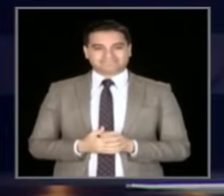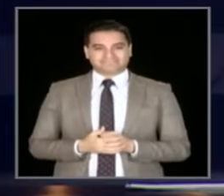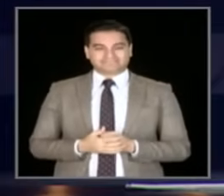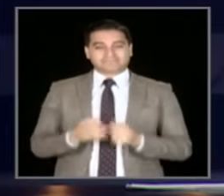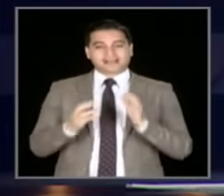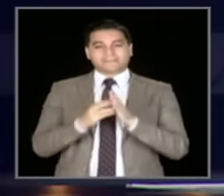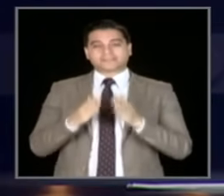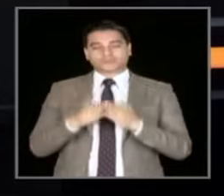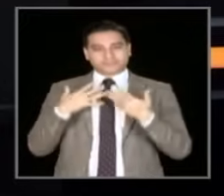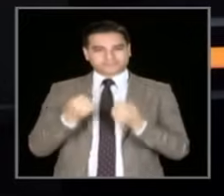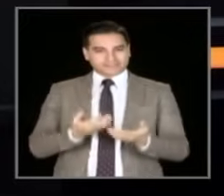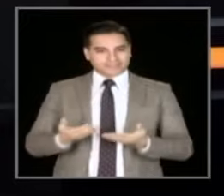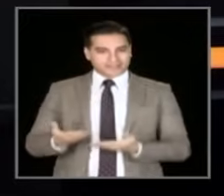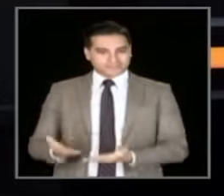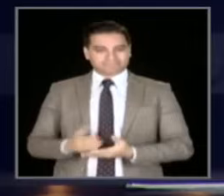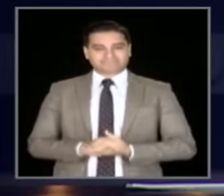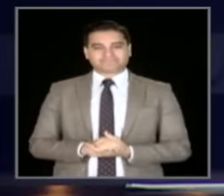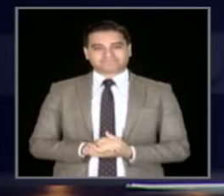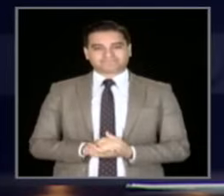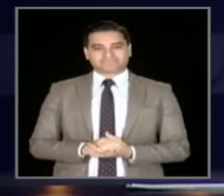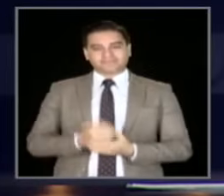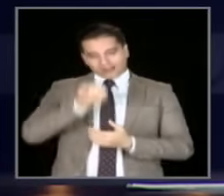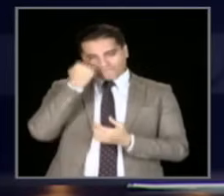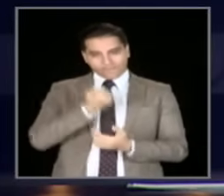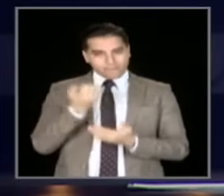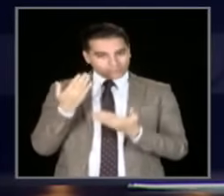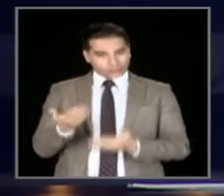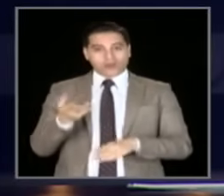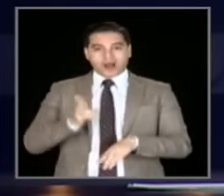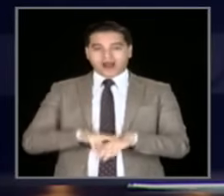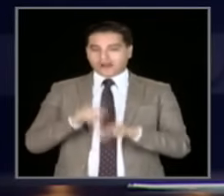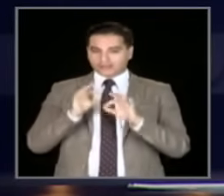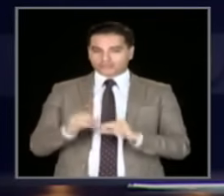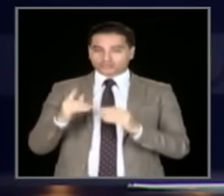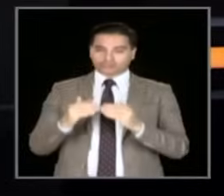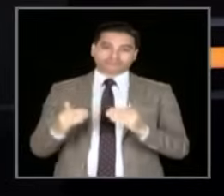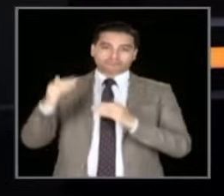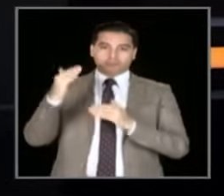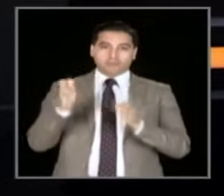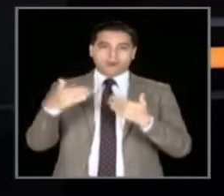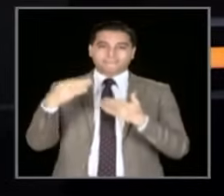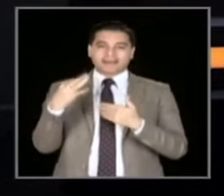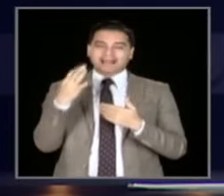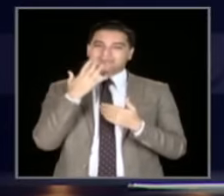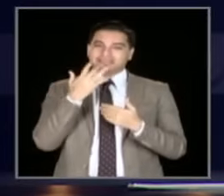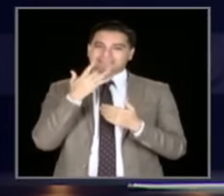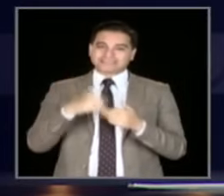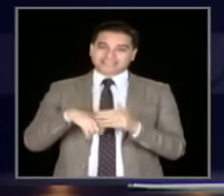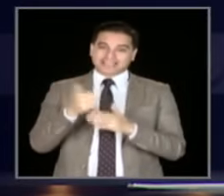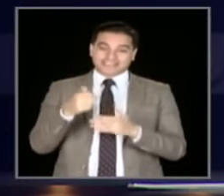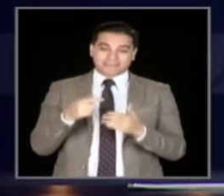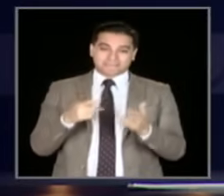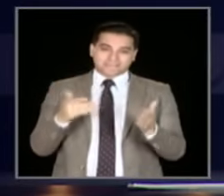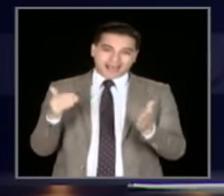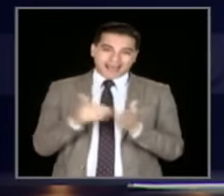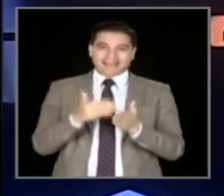جامعه السويس الحمد لله على السلامه. السلام والف مبروك طبعا الوصول للمربع الذهبي. الله يبارك في حضرتك. مش سهله دي يا